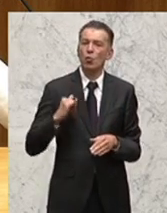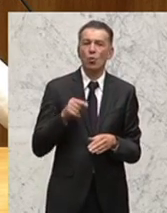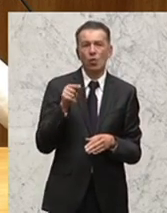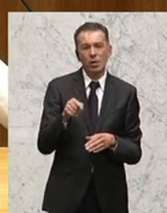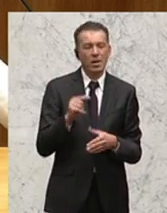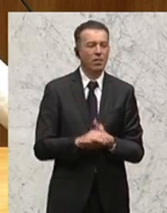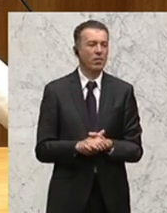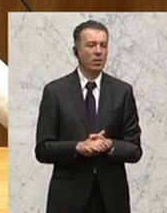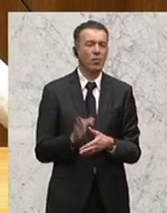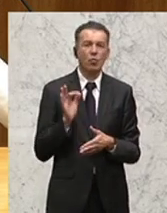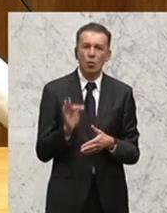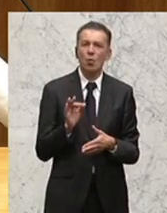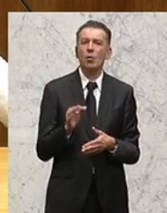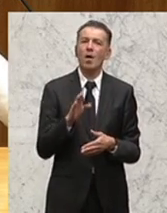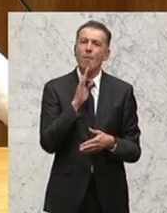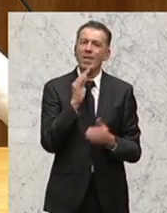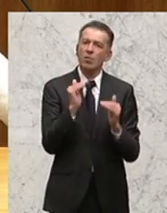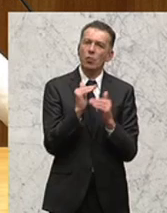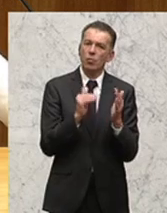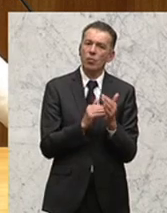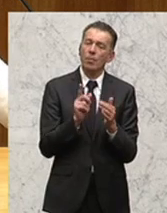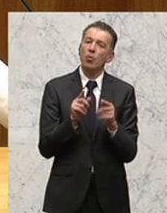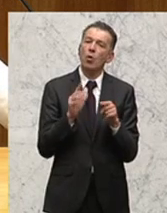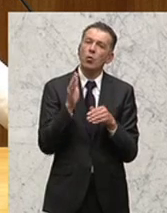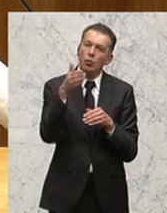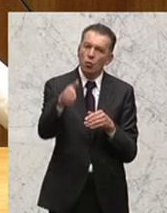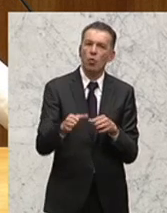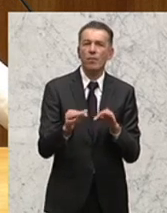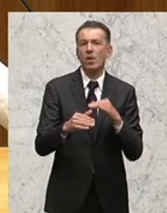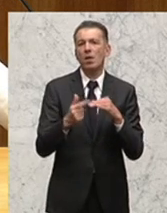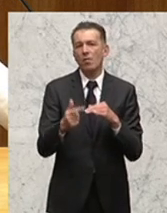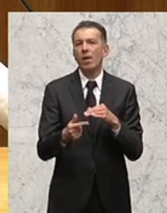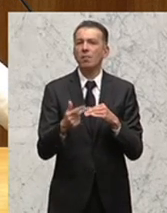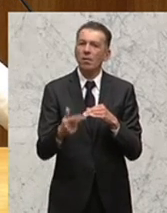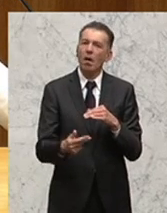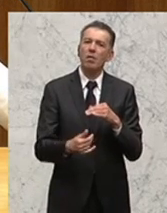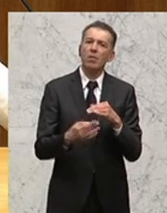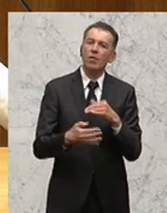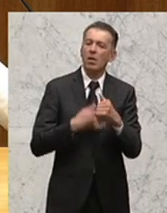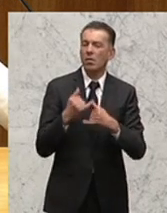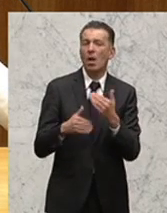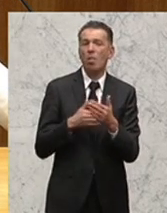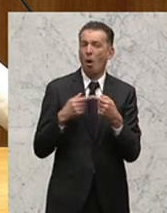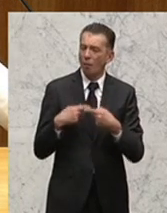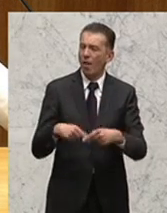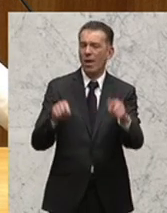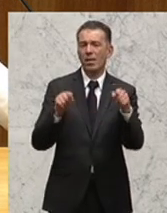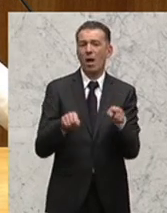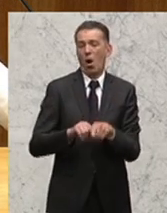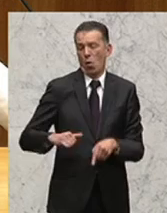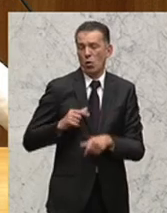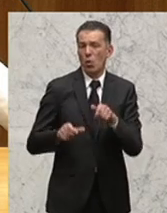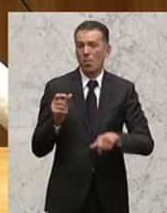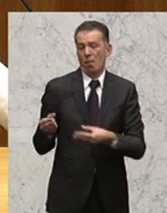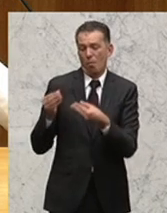dieses gute und effektive Pensionssystem haben in 10, 20, 30 oder 40 Jahren, damit die Jungen auch noch eine